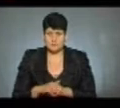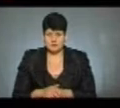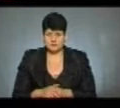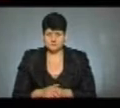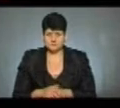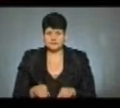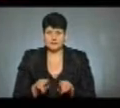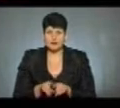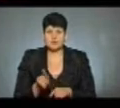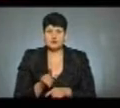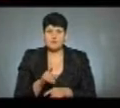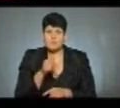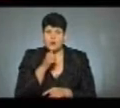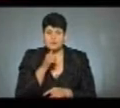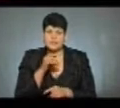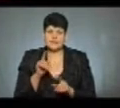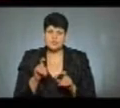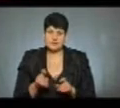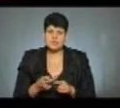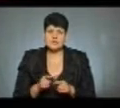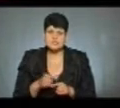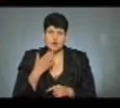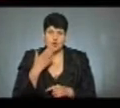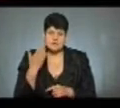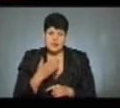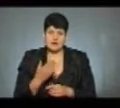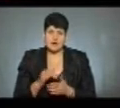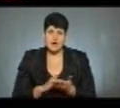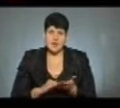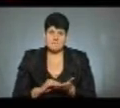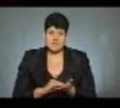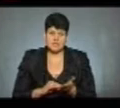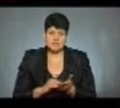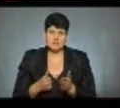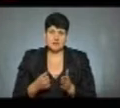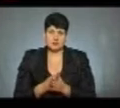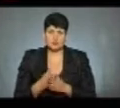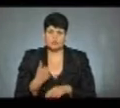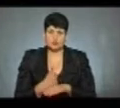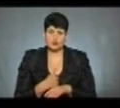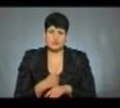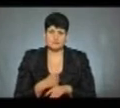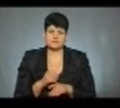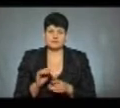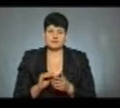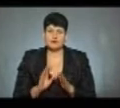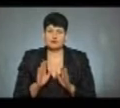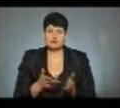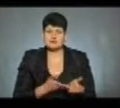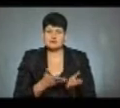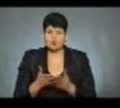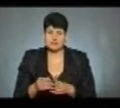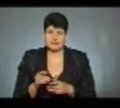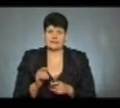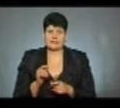що пробне тестування – це, власне, така остання репетиція до основної сесії. Буде запрошення на